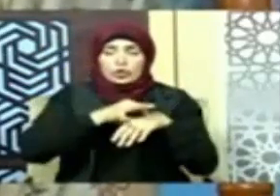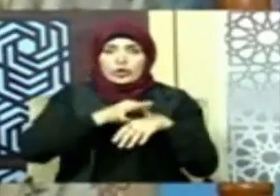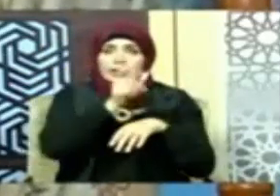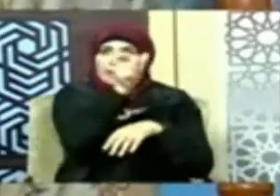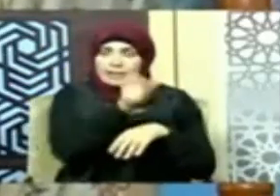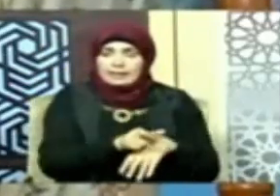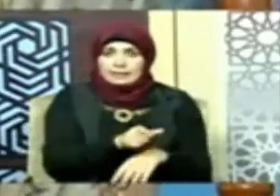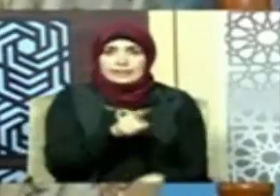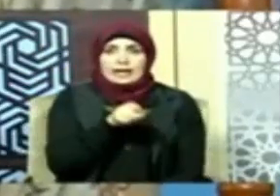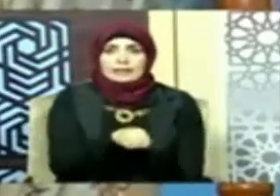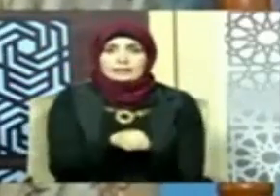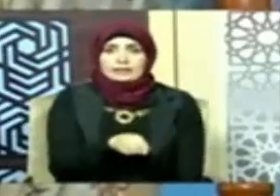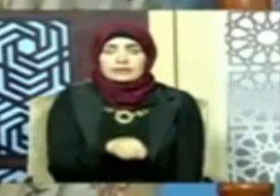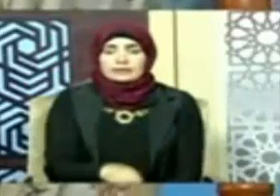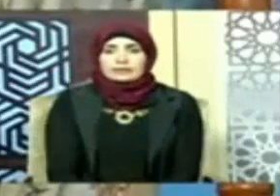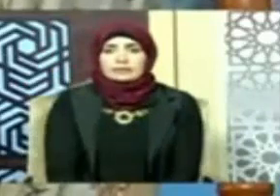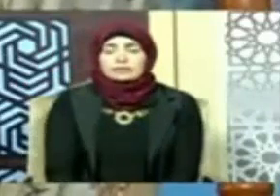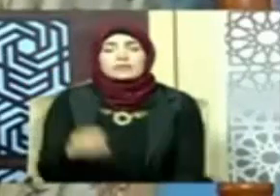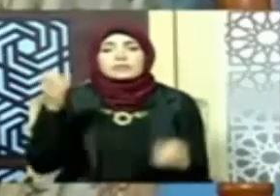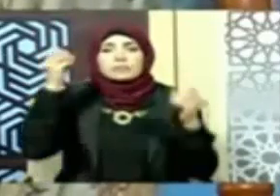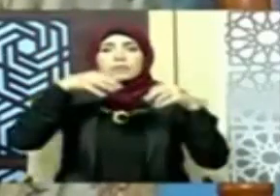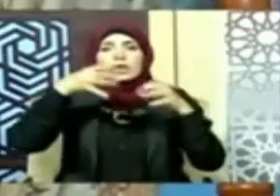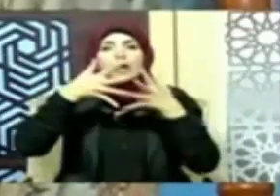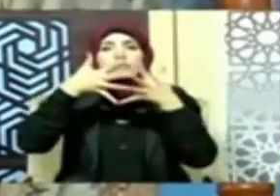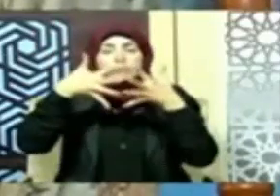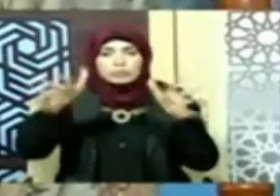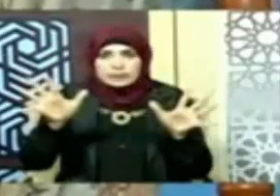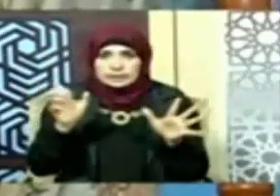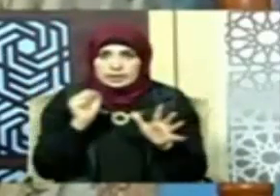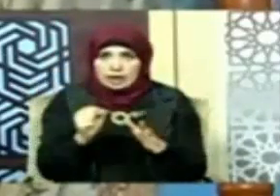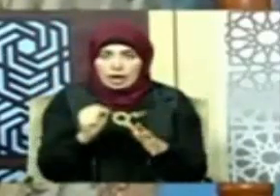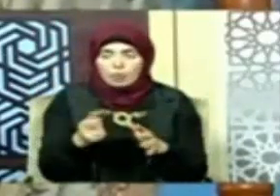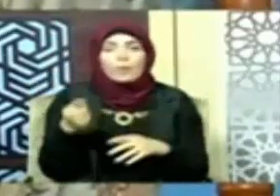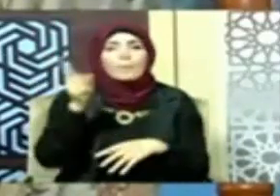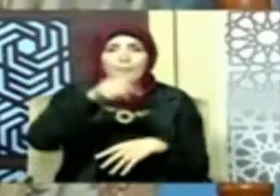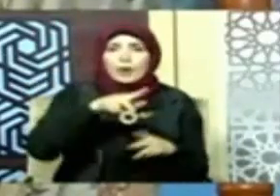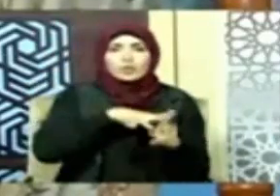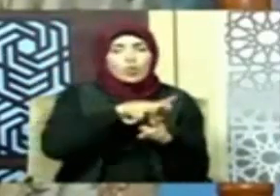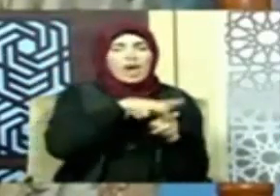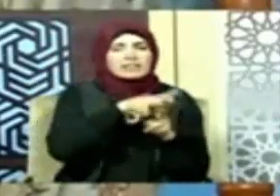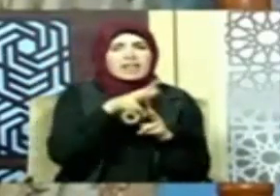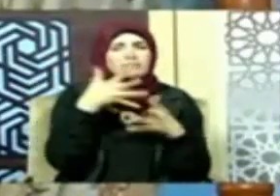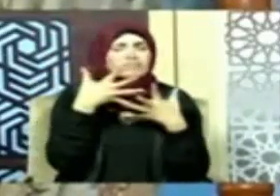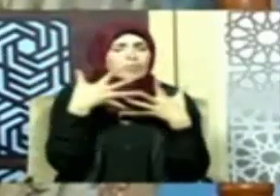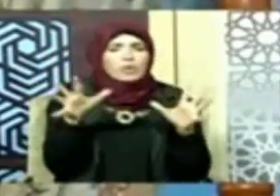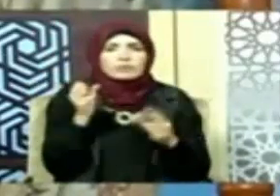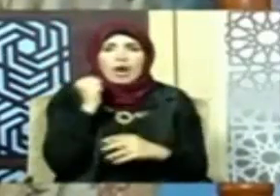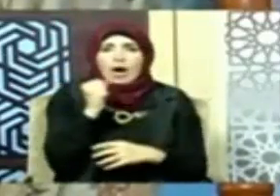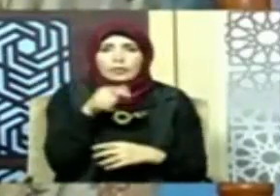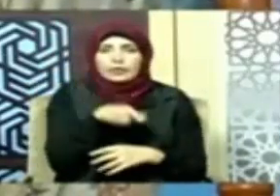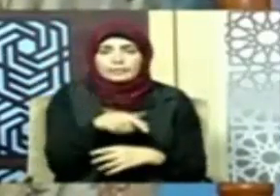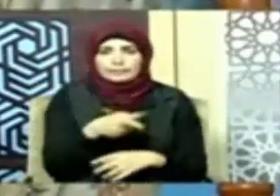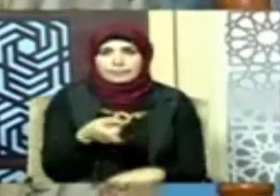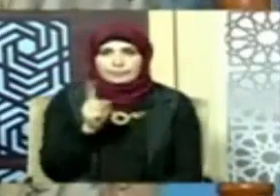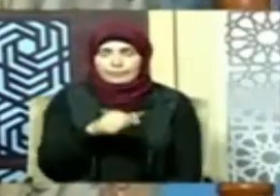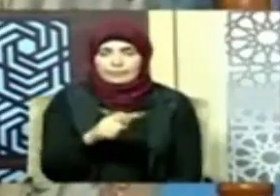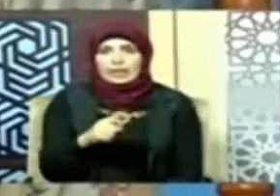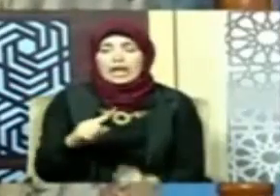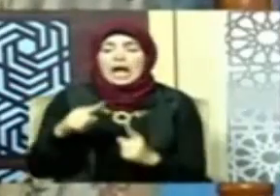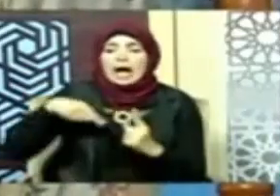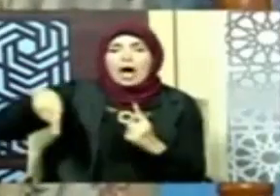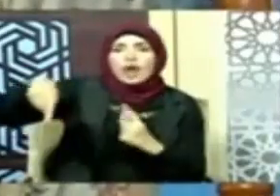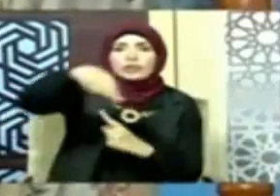لا يحتسب، يهلك من حيث لا يحتسب الإنسان أيضا. أحيط إحاطة